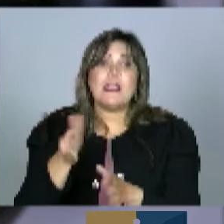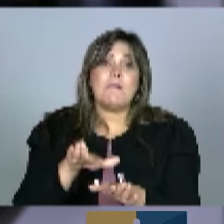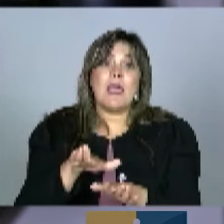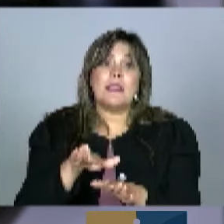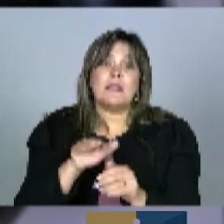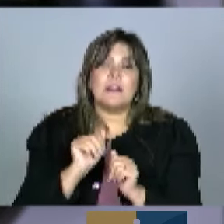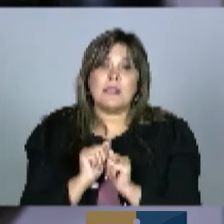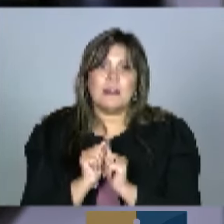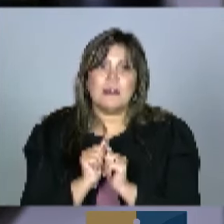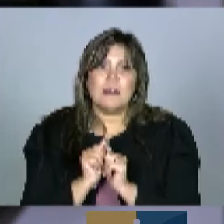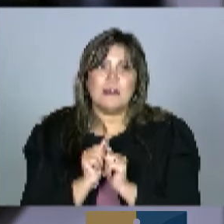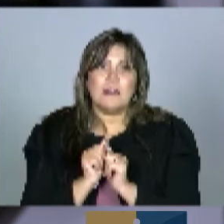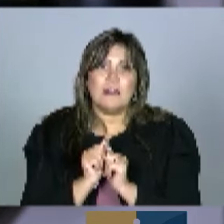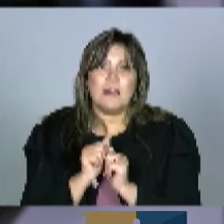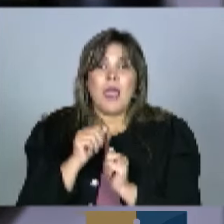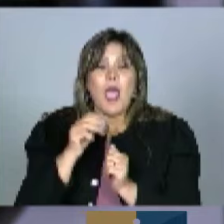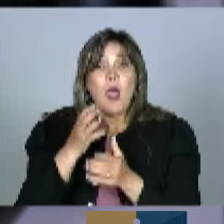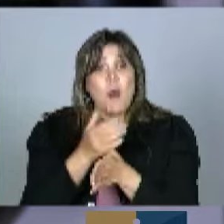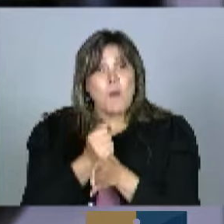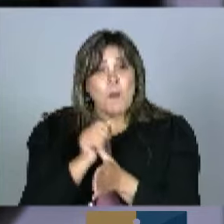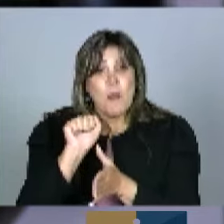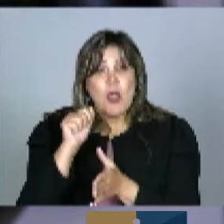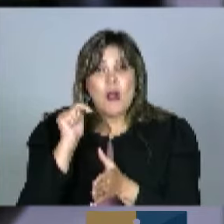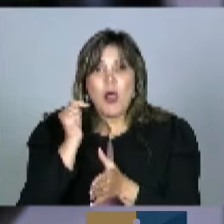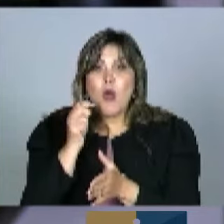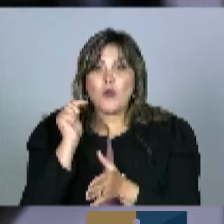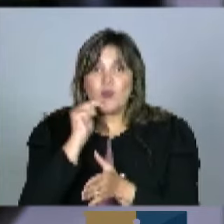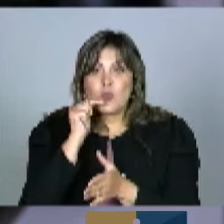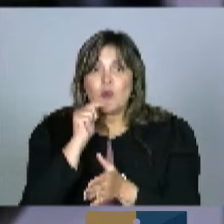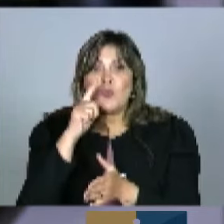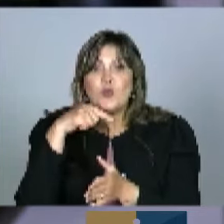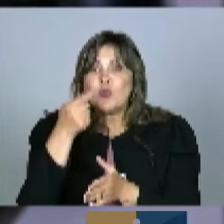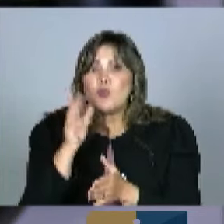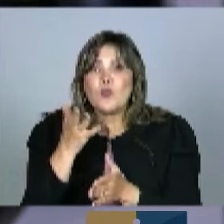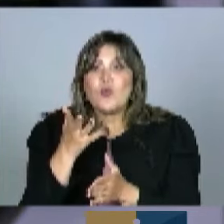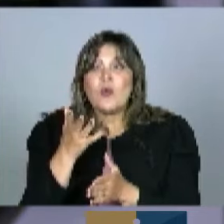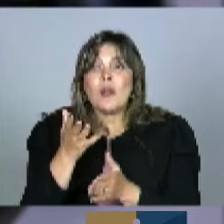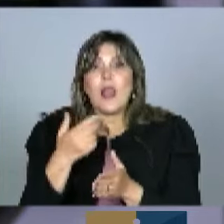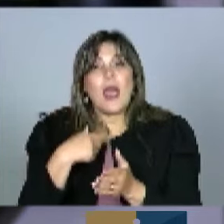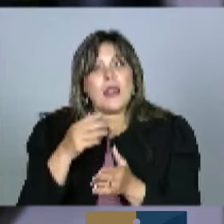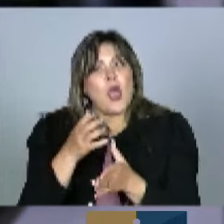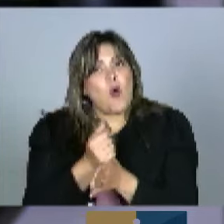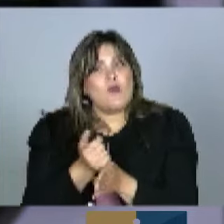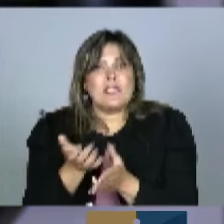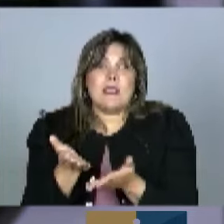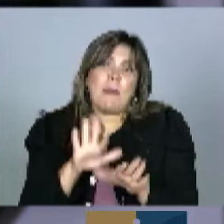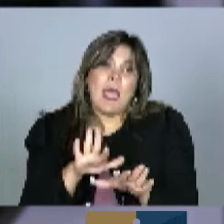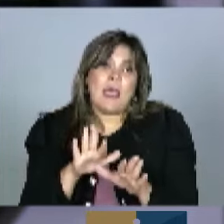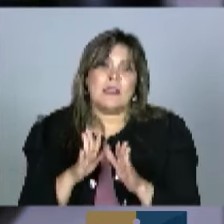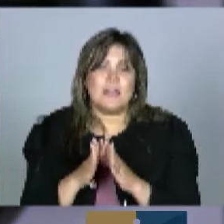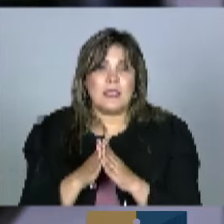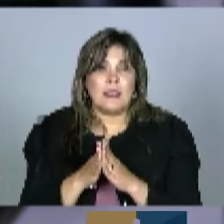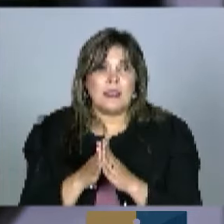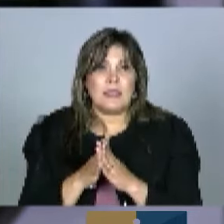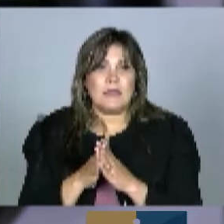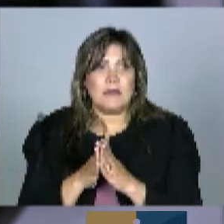بتقول لي اتوفت وعمل لك ايه واولاده كسرك بصمته عندهم يا استاذ عادل